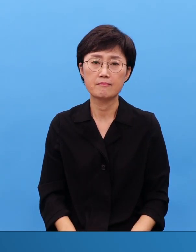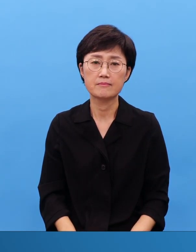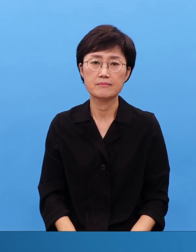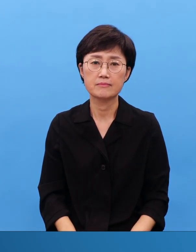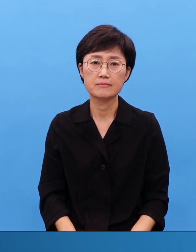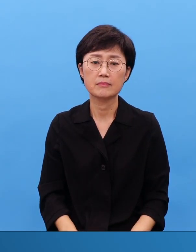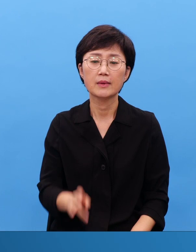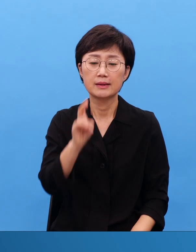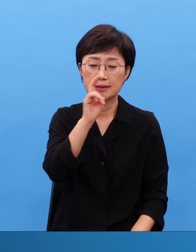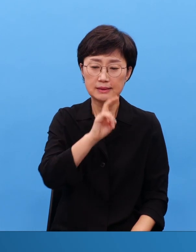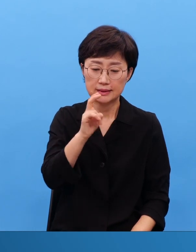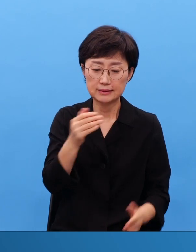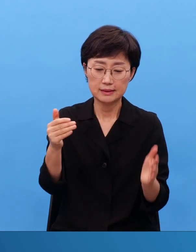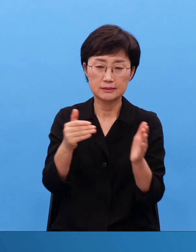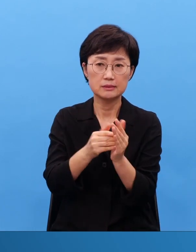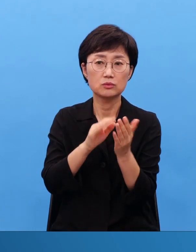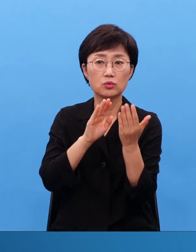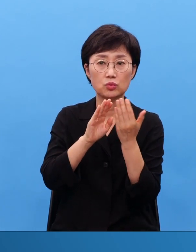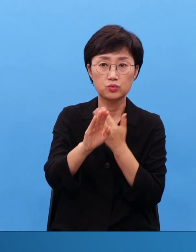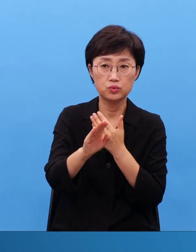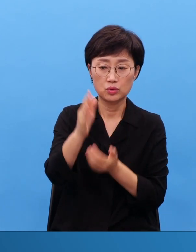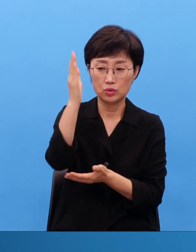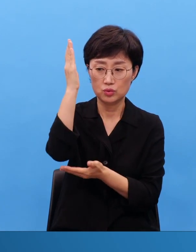다윗 찬양대에서 하나님께 찬양드린 후에